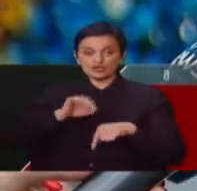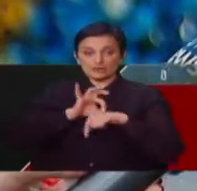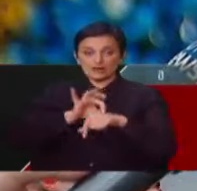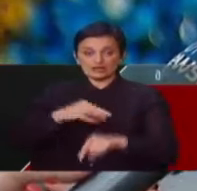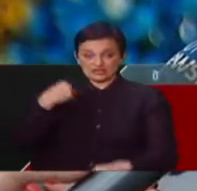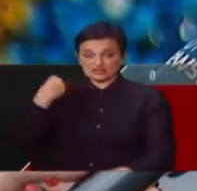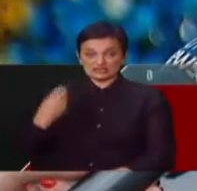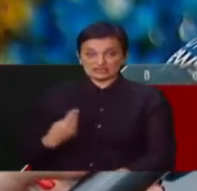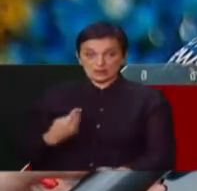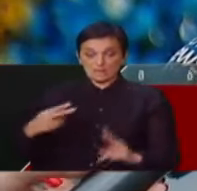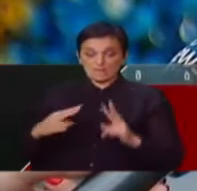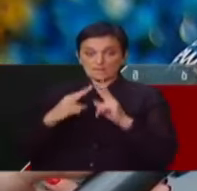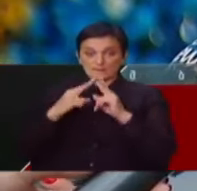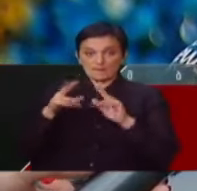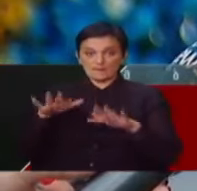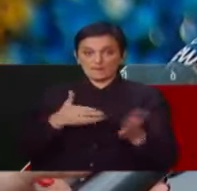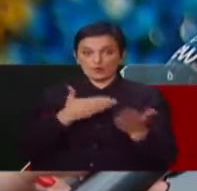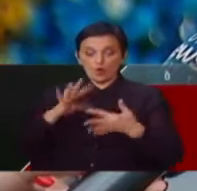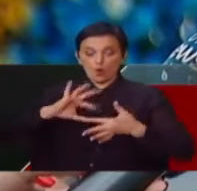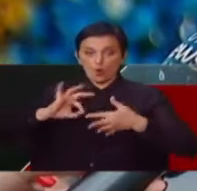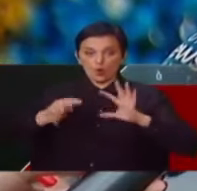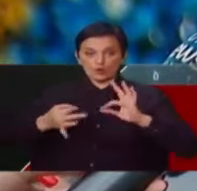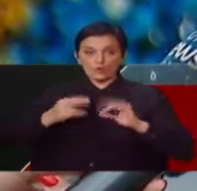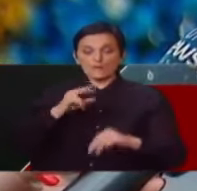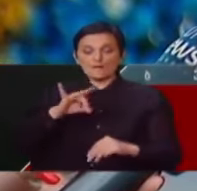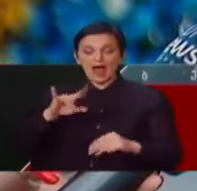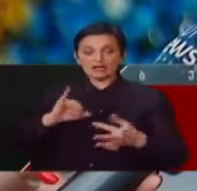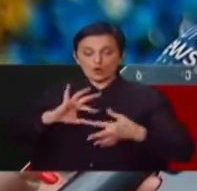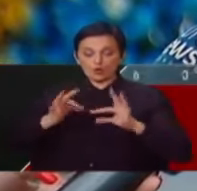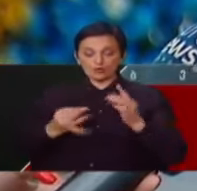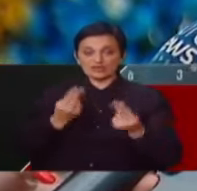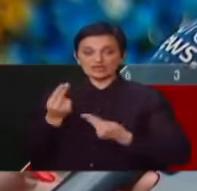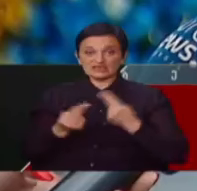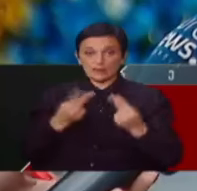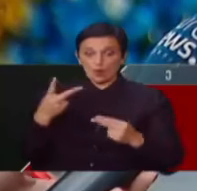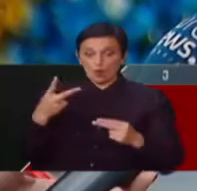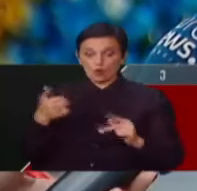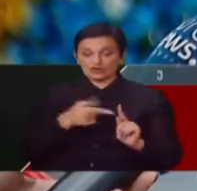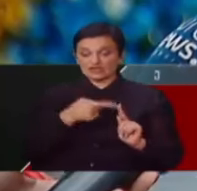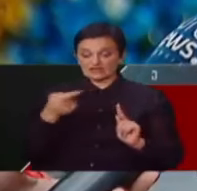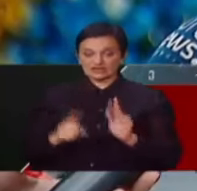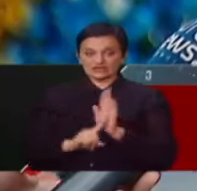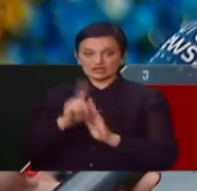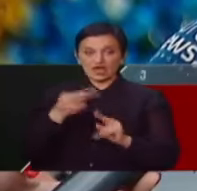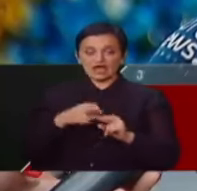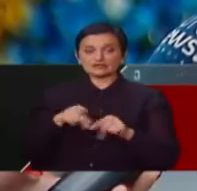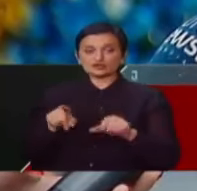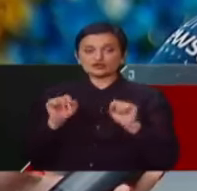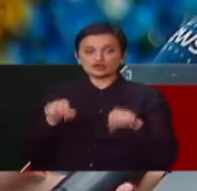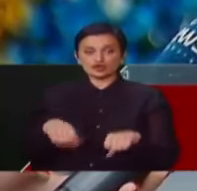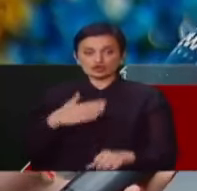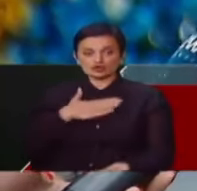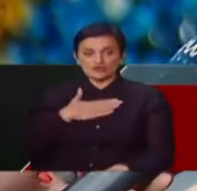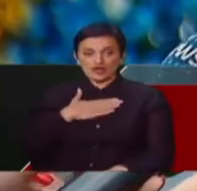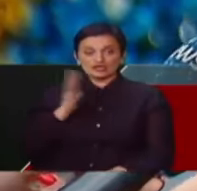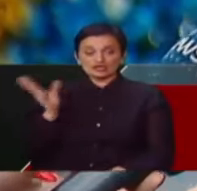რადგან საფრანგეთი პარიზში უმასპინძლებს ოლიმპიურ და პარაოლიმპიურ თამაშებს, რომლებიც ორ კვირაში დაიწყება. ეს არის შესაძლებლობა ჩვენთვის,